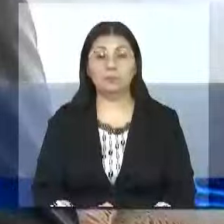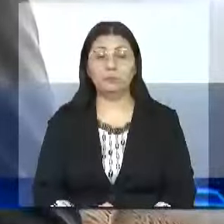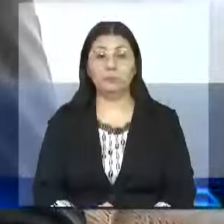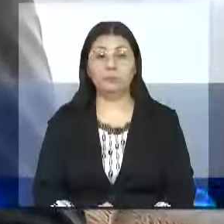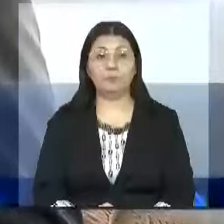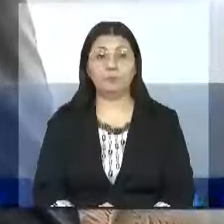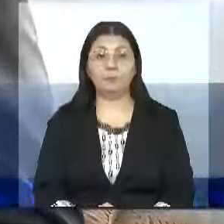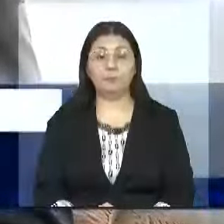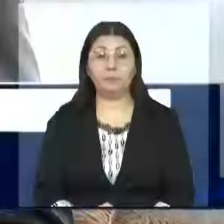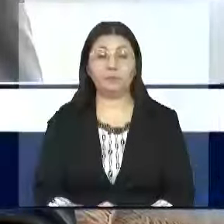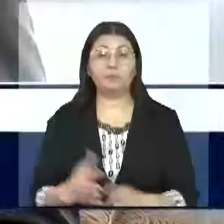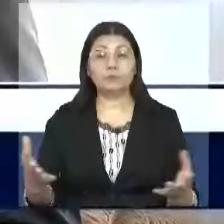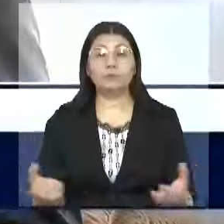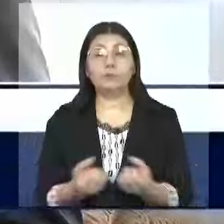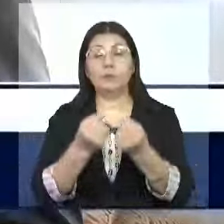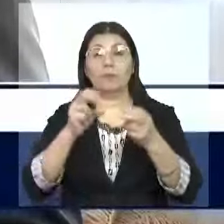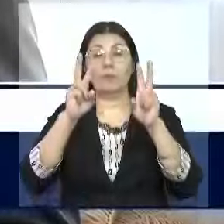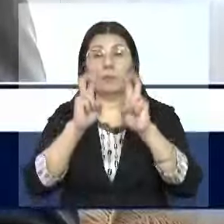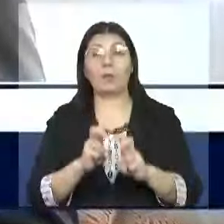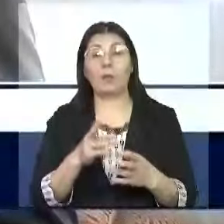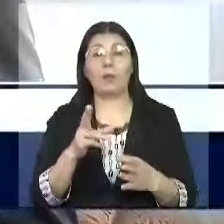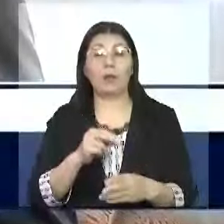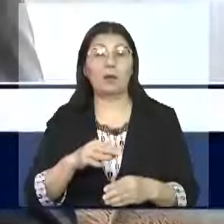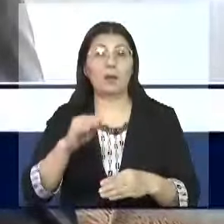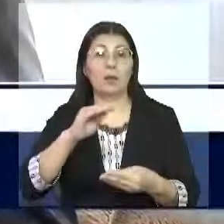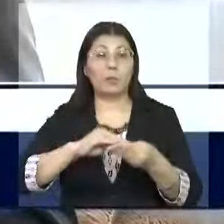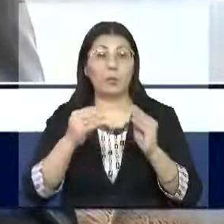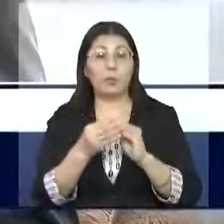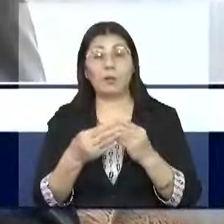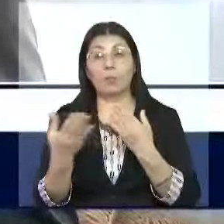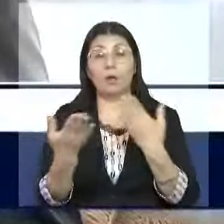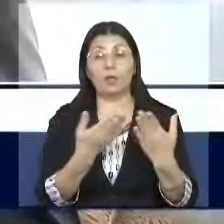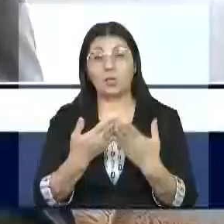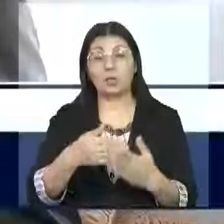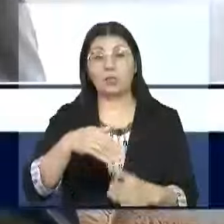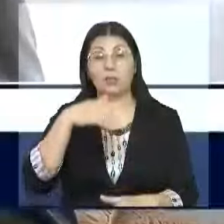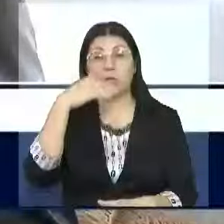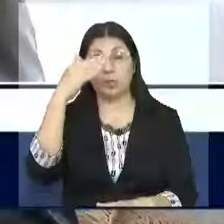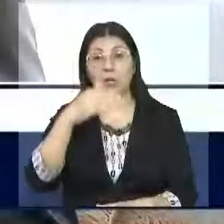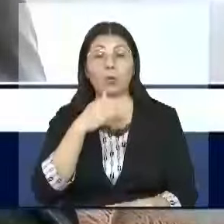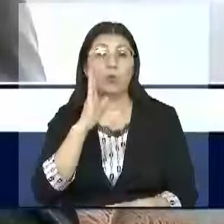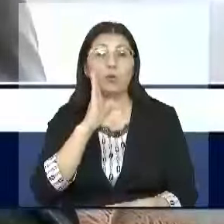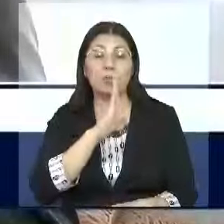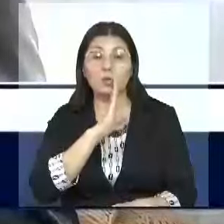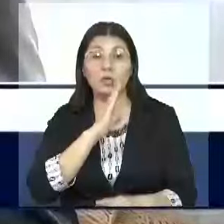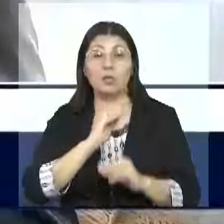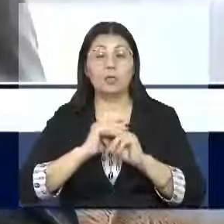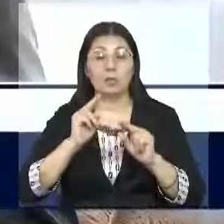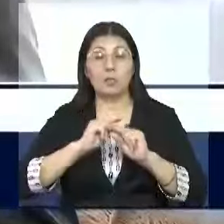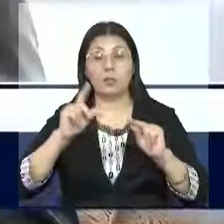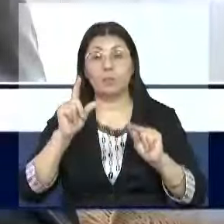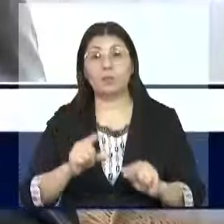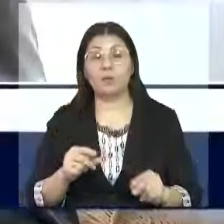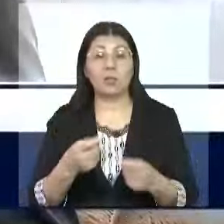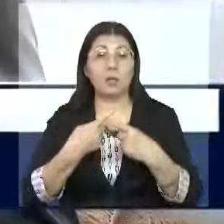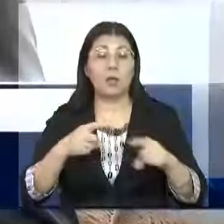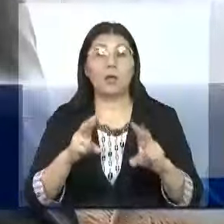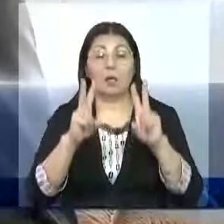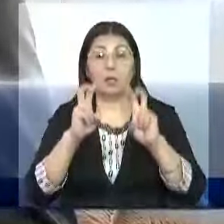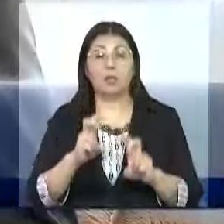профилю поднимаюсь такие темы как проблема отношения учителей и родителей это отдельная тема которая стоит большого